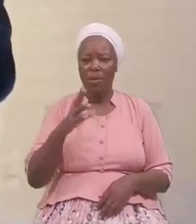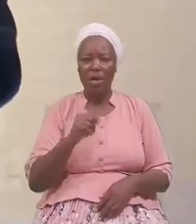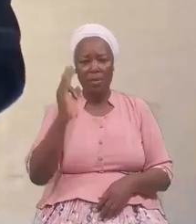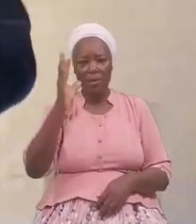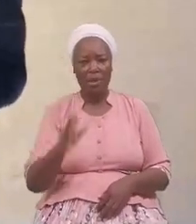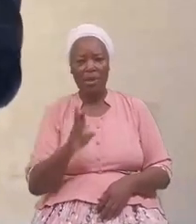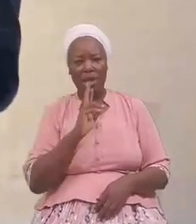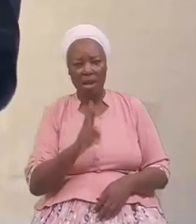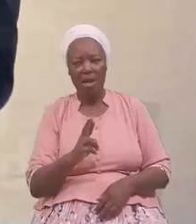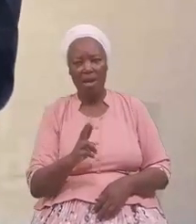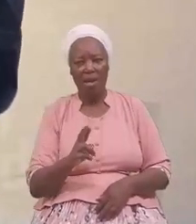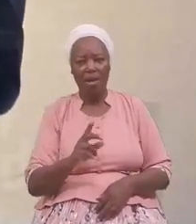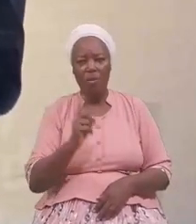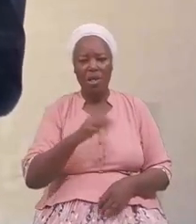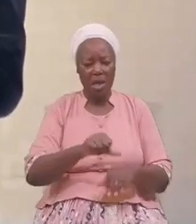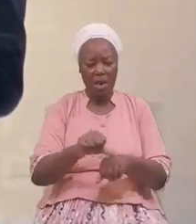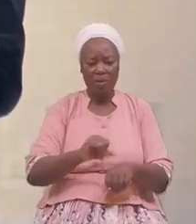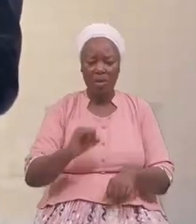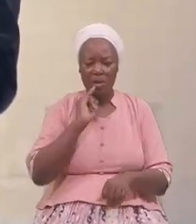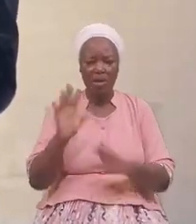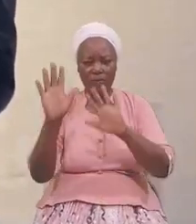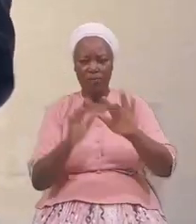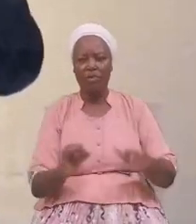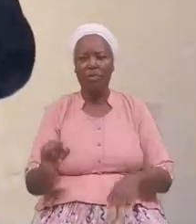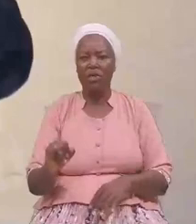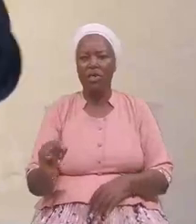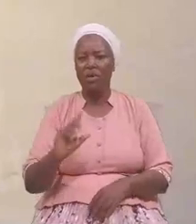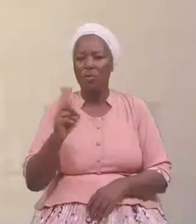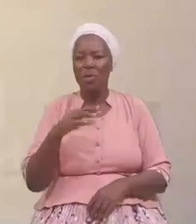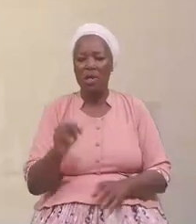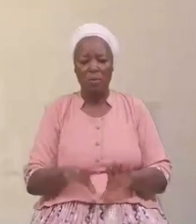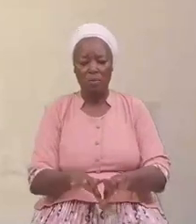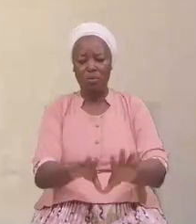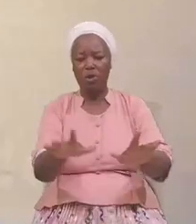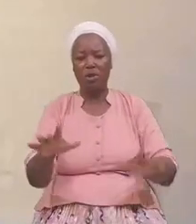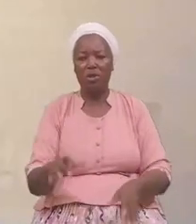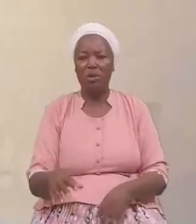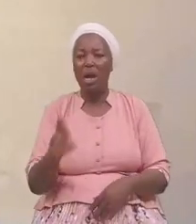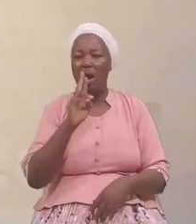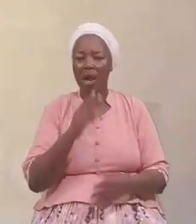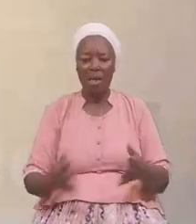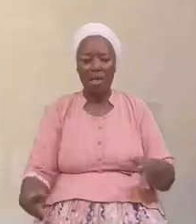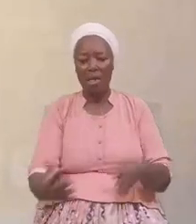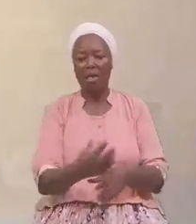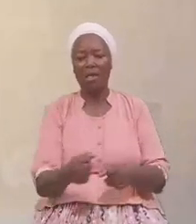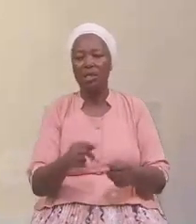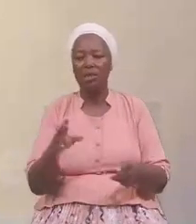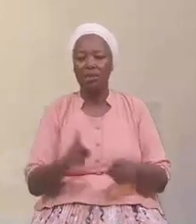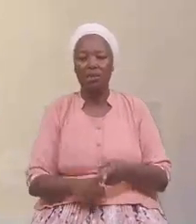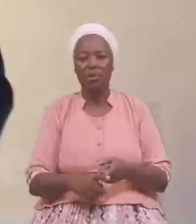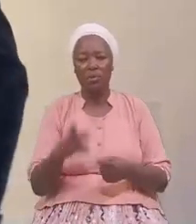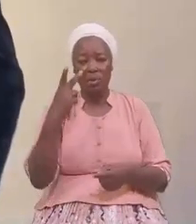où l'onction, quand l'onction coule, quand la foule est rassemblée pour voir quelque